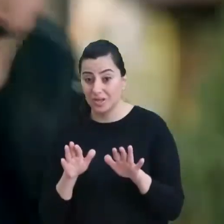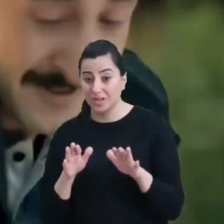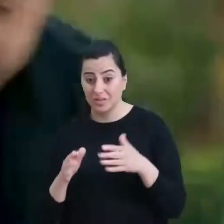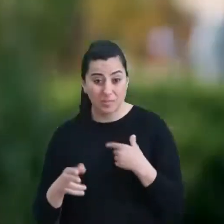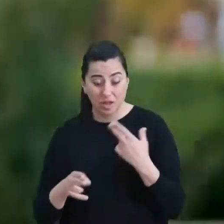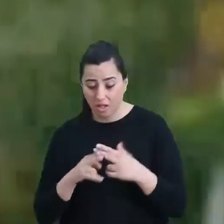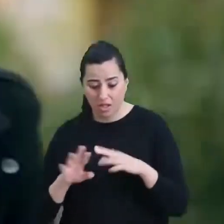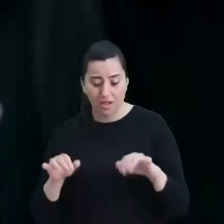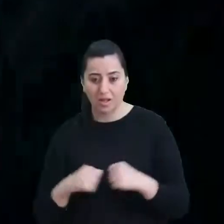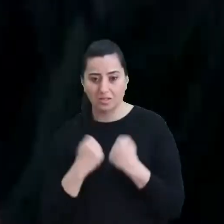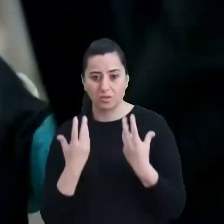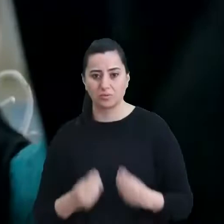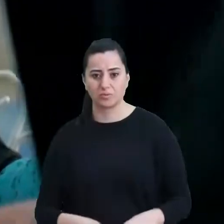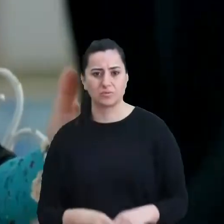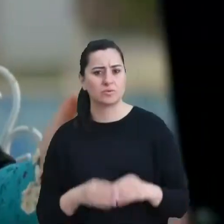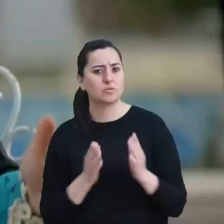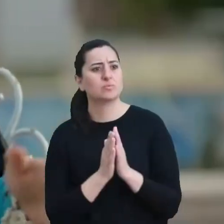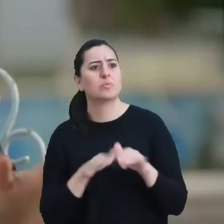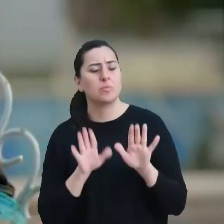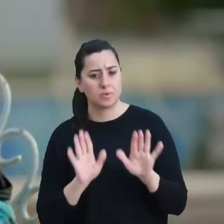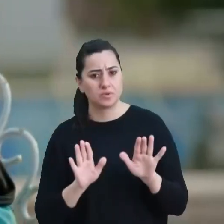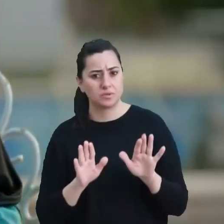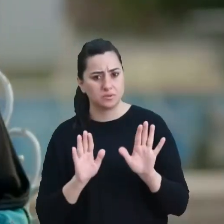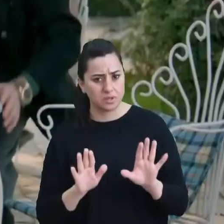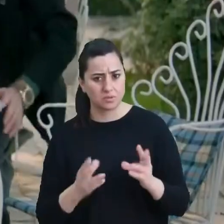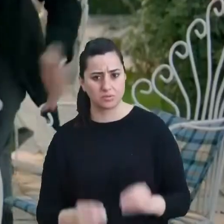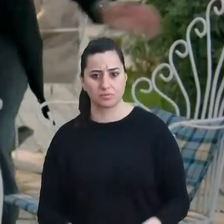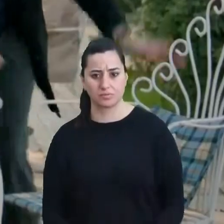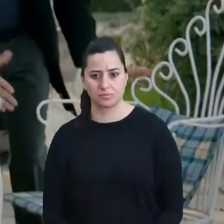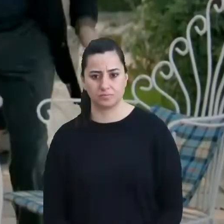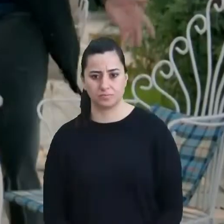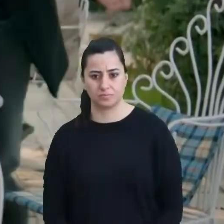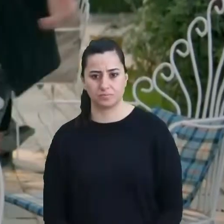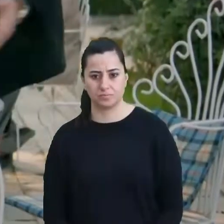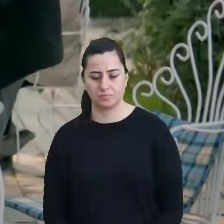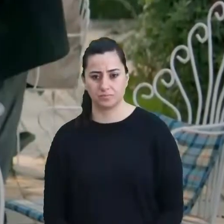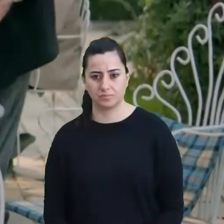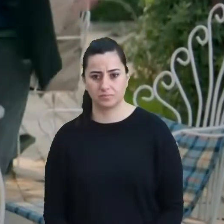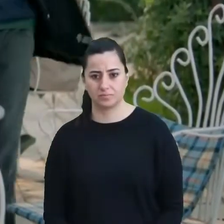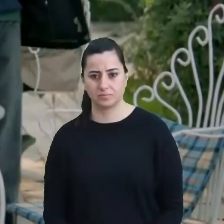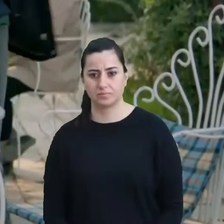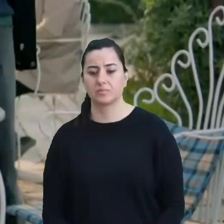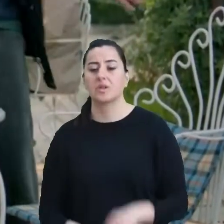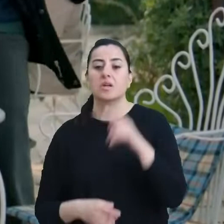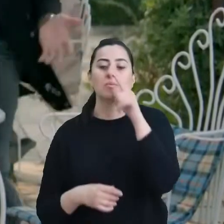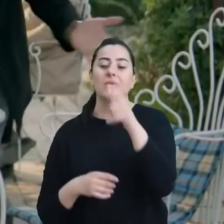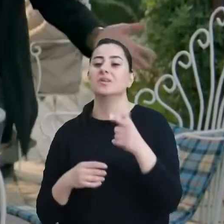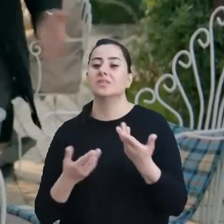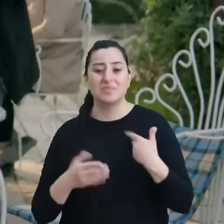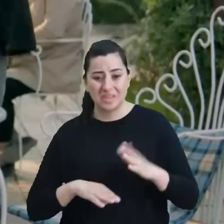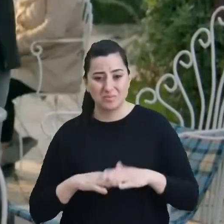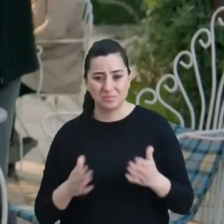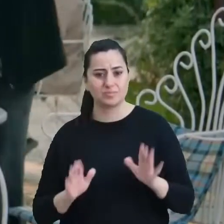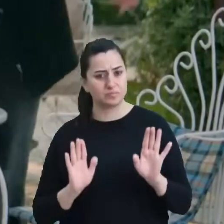öyle bir yanlık oldu. Kusura bakmadım Bahri, sakin ol. Ey Allah ya. Yusuf, ne yaptın